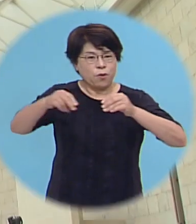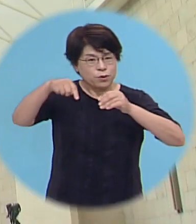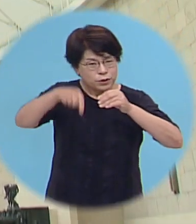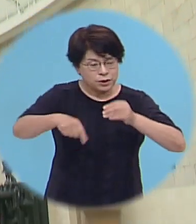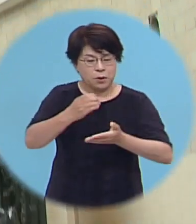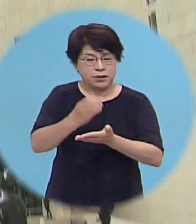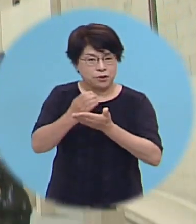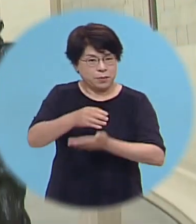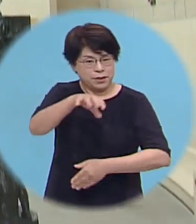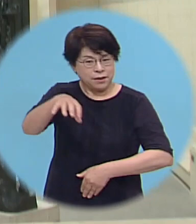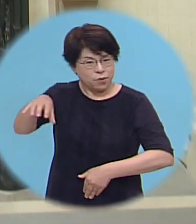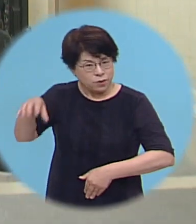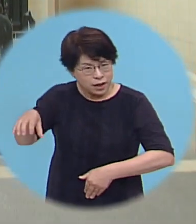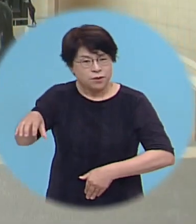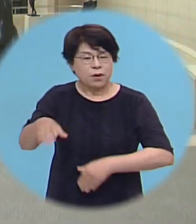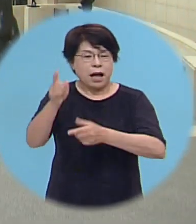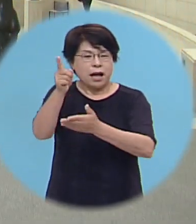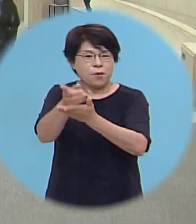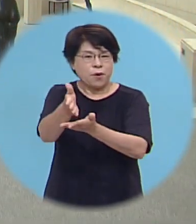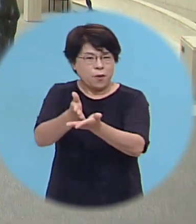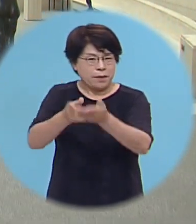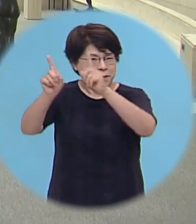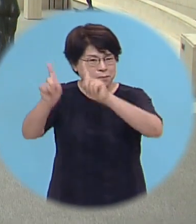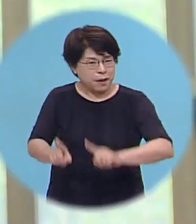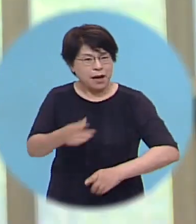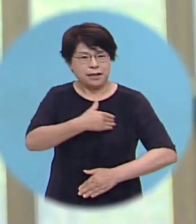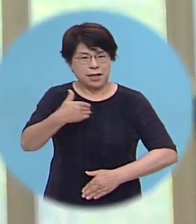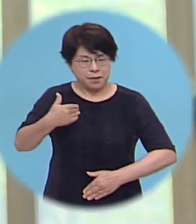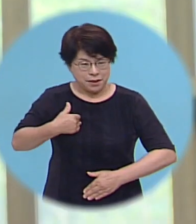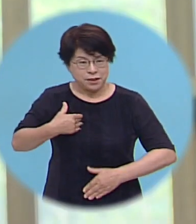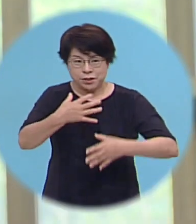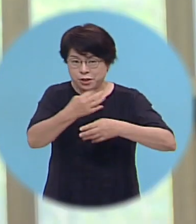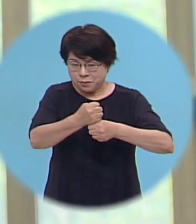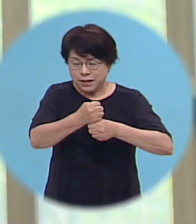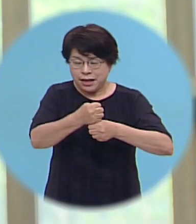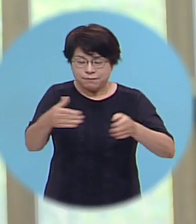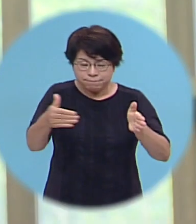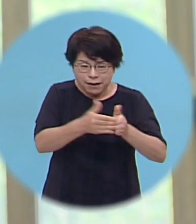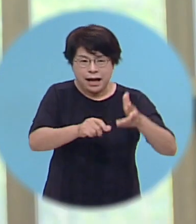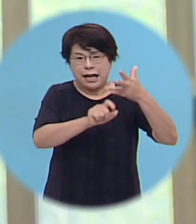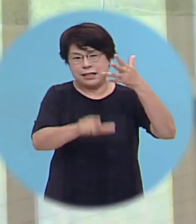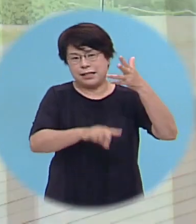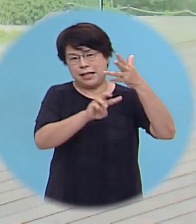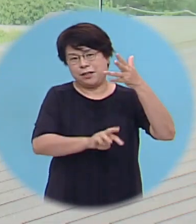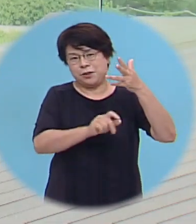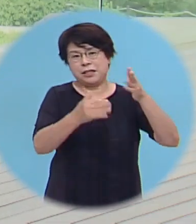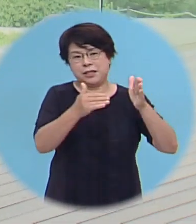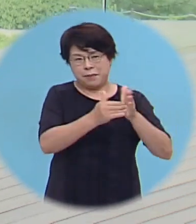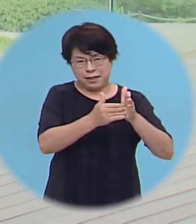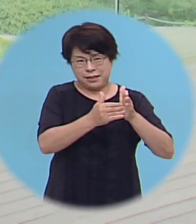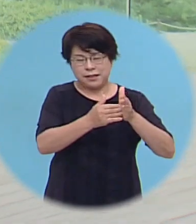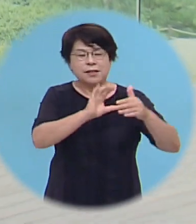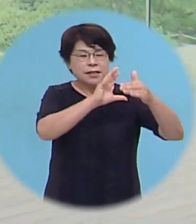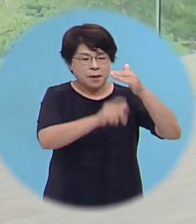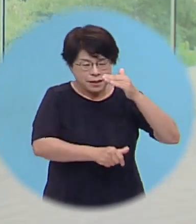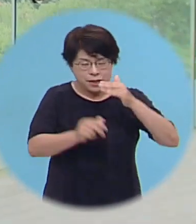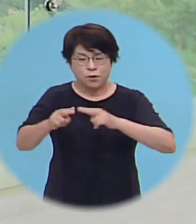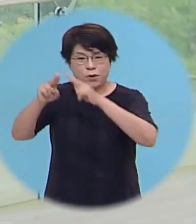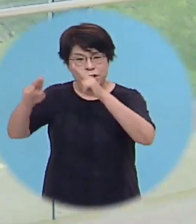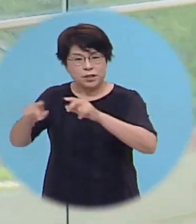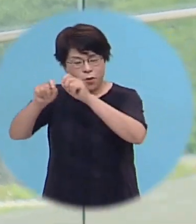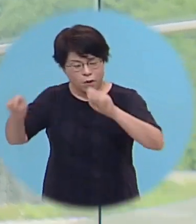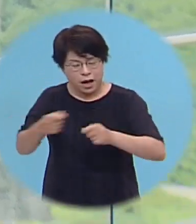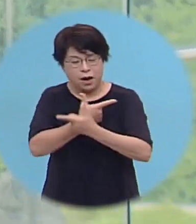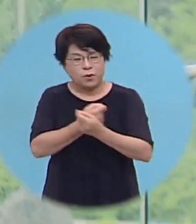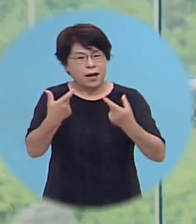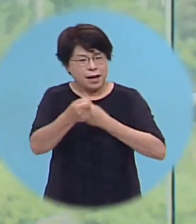象です。このキャンペーンは今月末まで実施されています。 山梨と静岡でお互いに